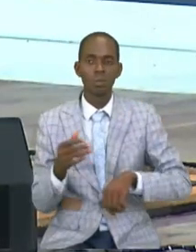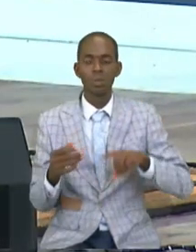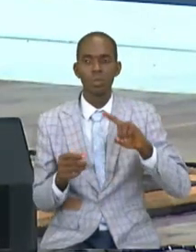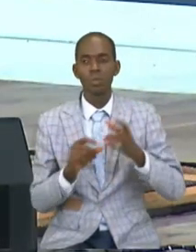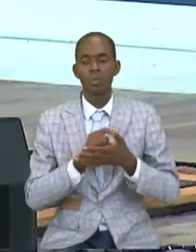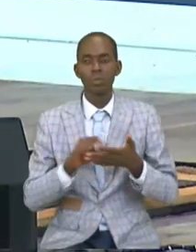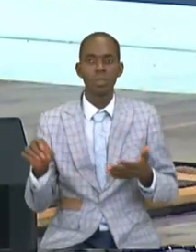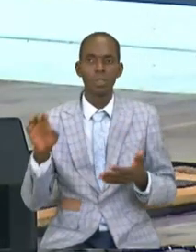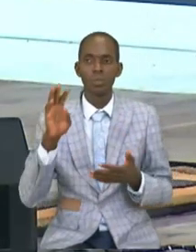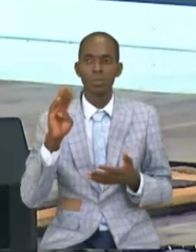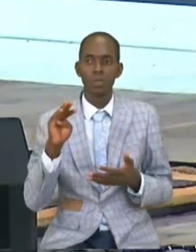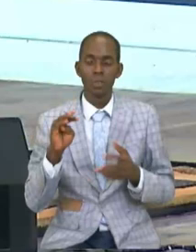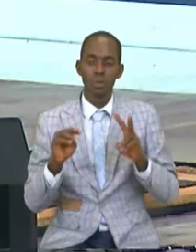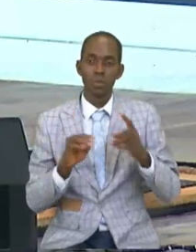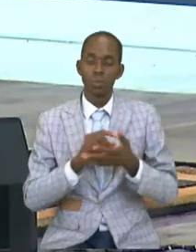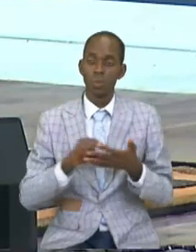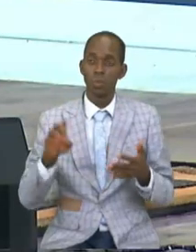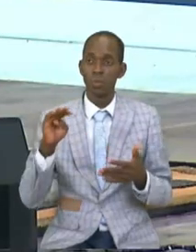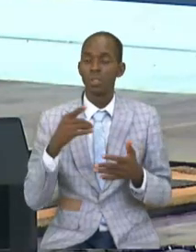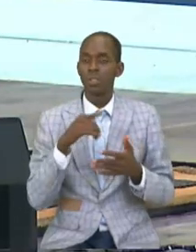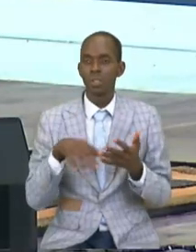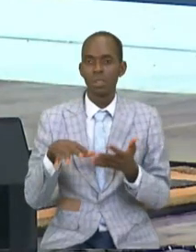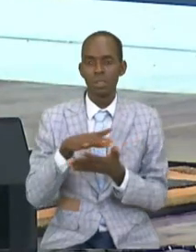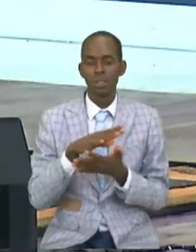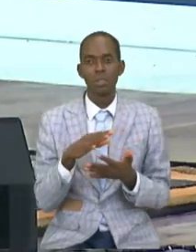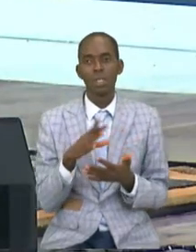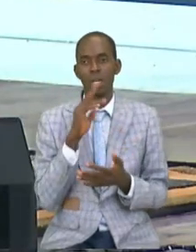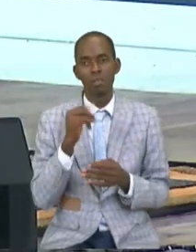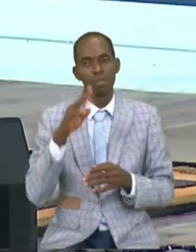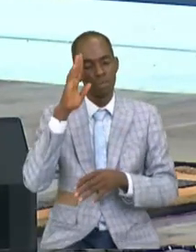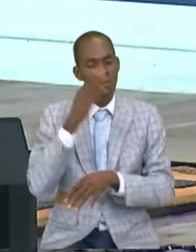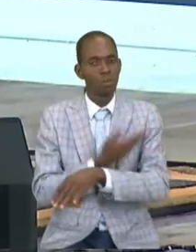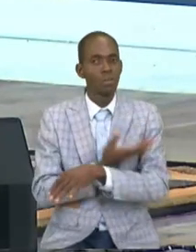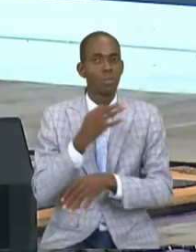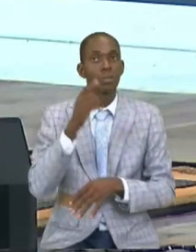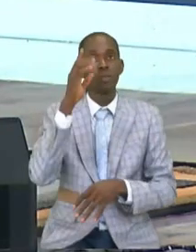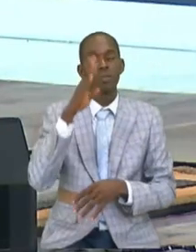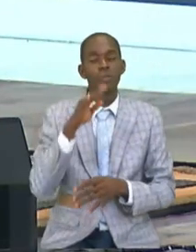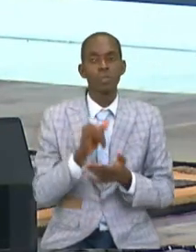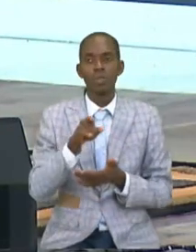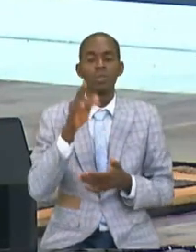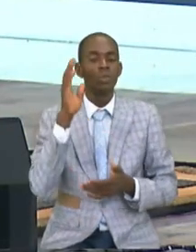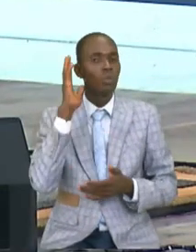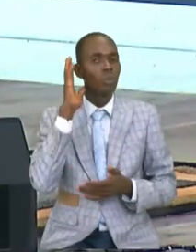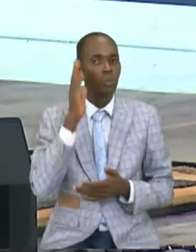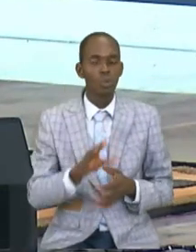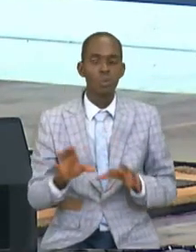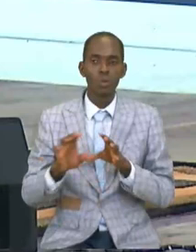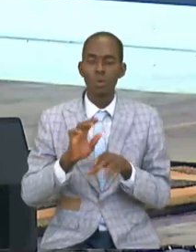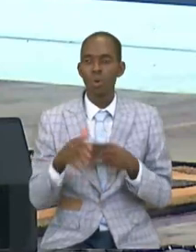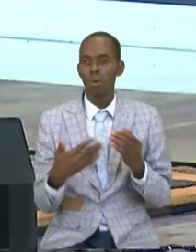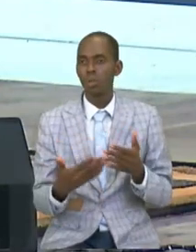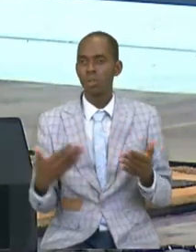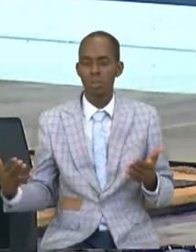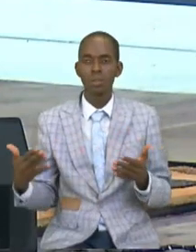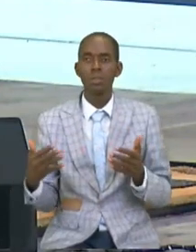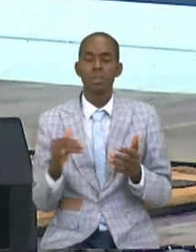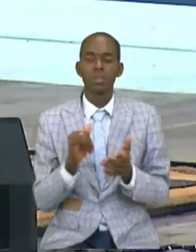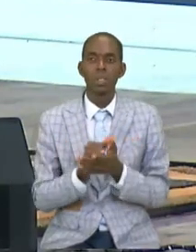ni hésitation. Ce sont des enfants de Dieu. Afin que vous soyez irréprochables et